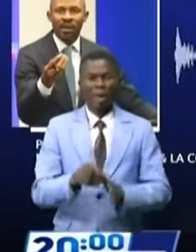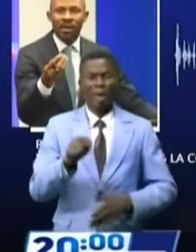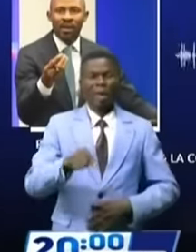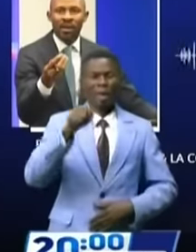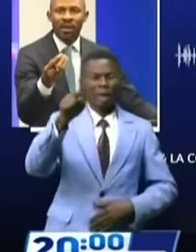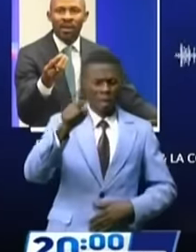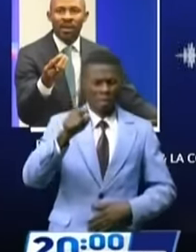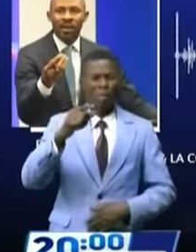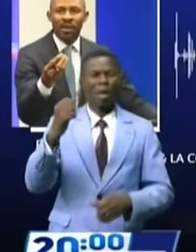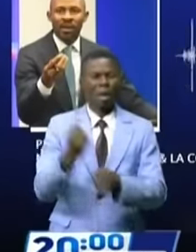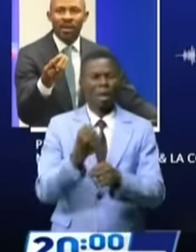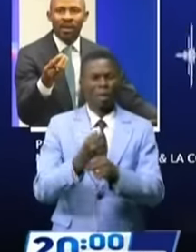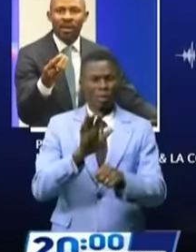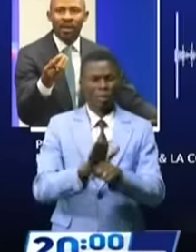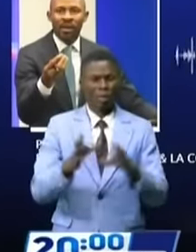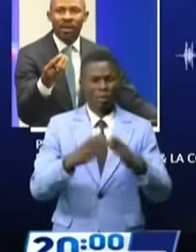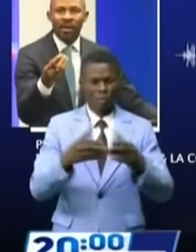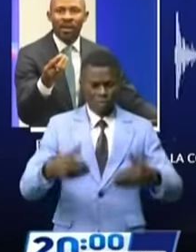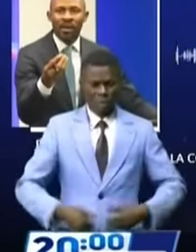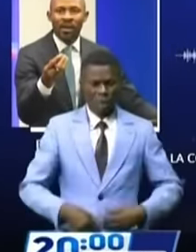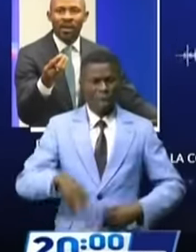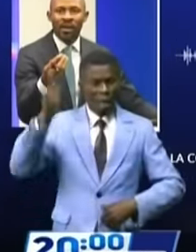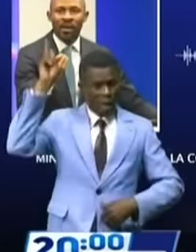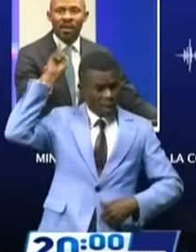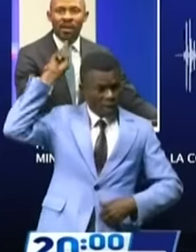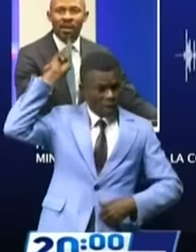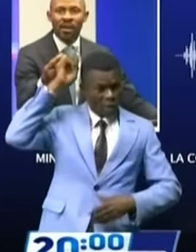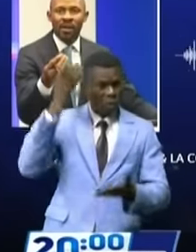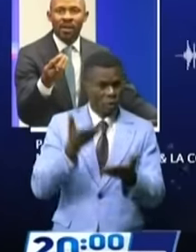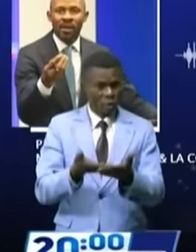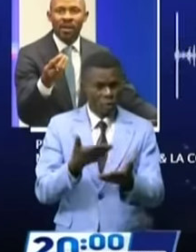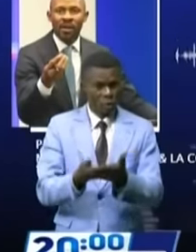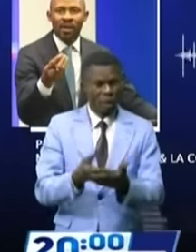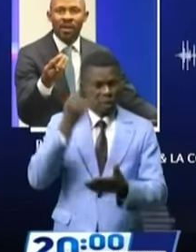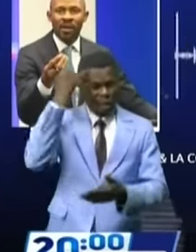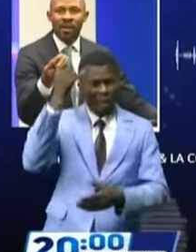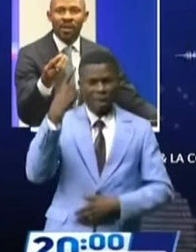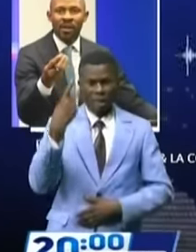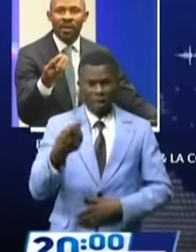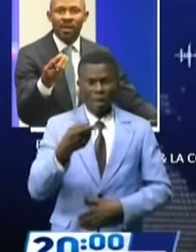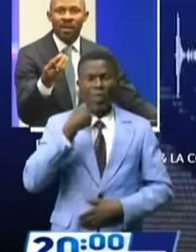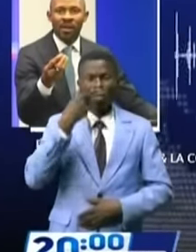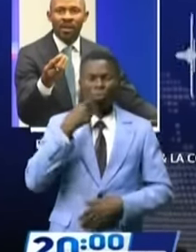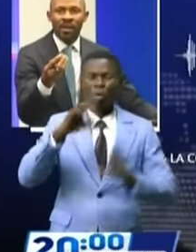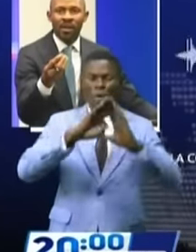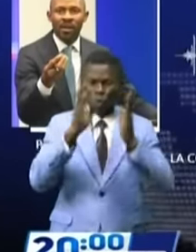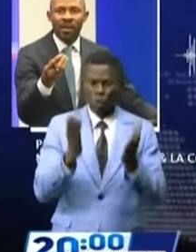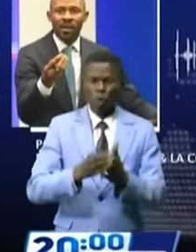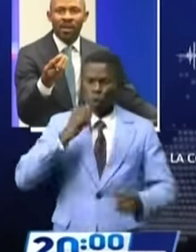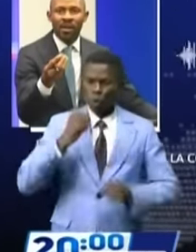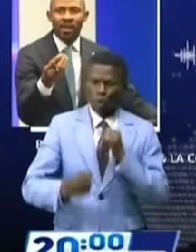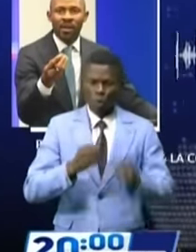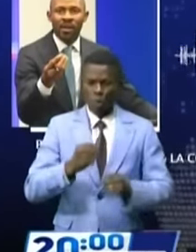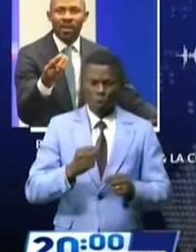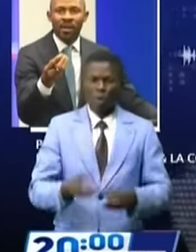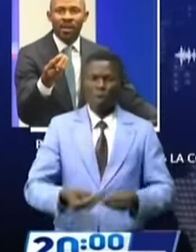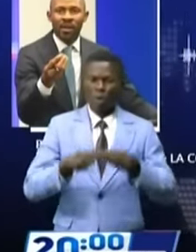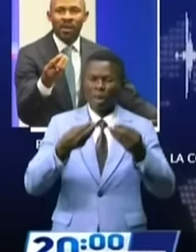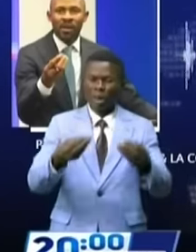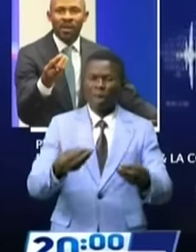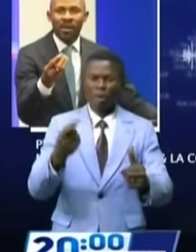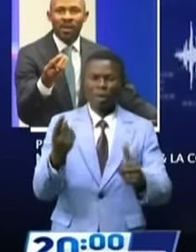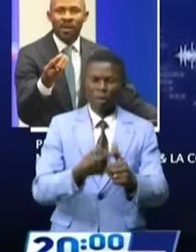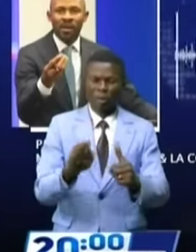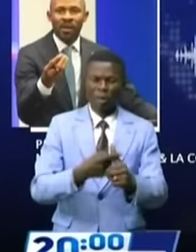à l'emploi. Avec les jeunes à Kolwezi, où il a été dans les mêmes esprits, il a parlé de tous les efforts qu'il a mis en place, notamment